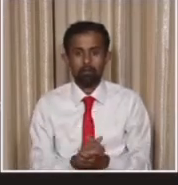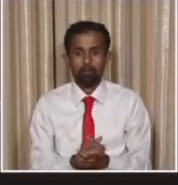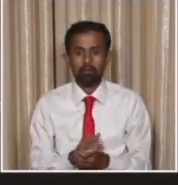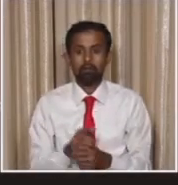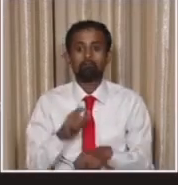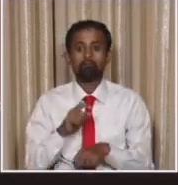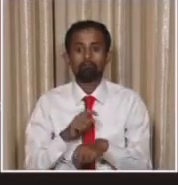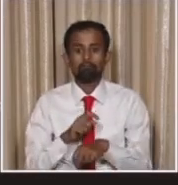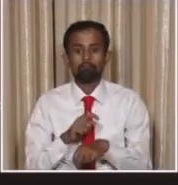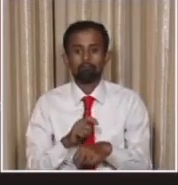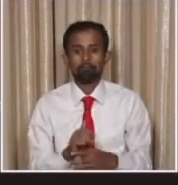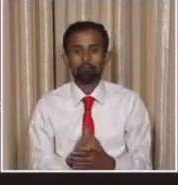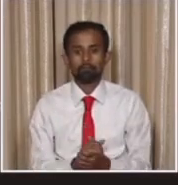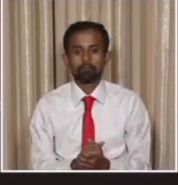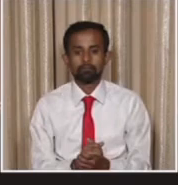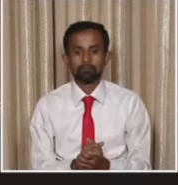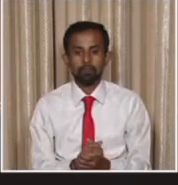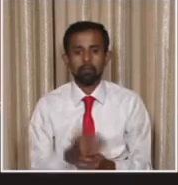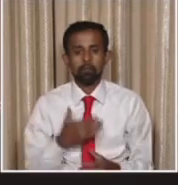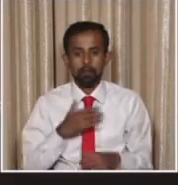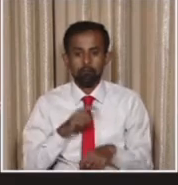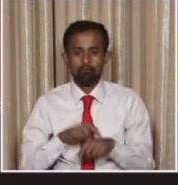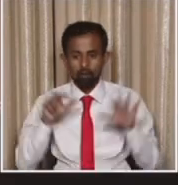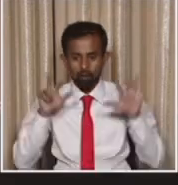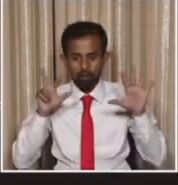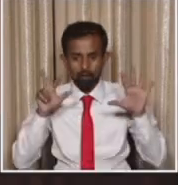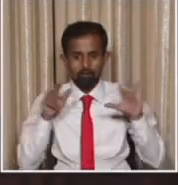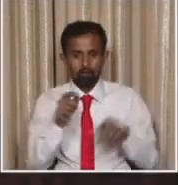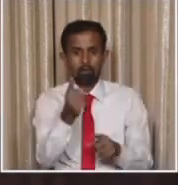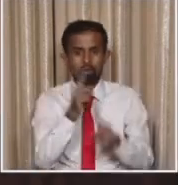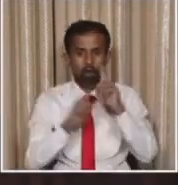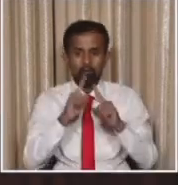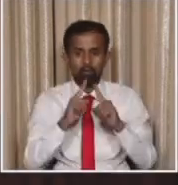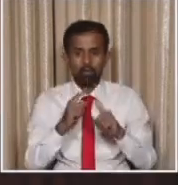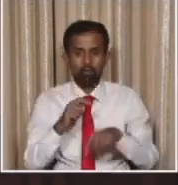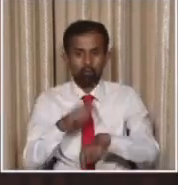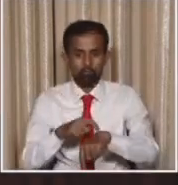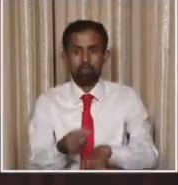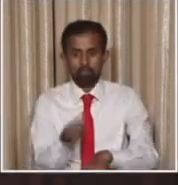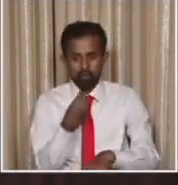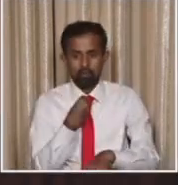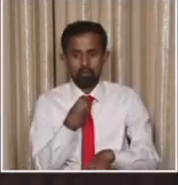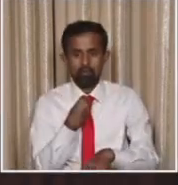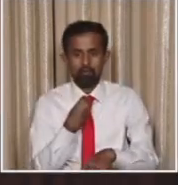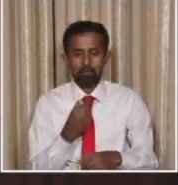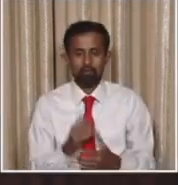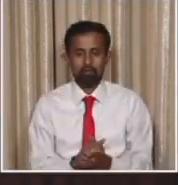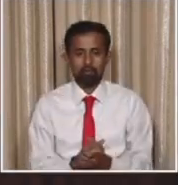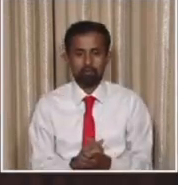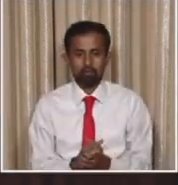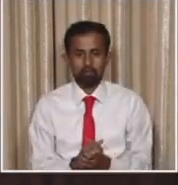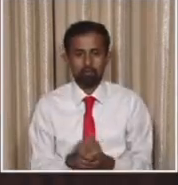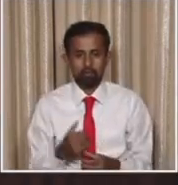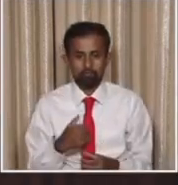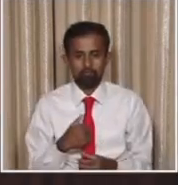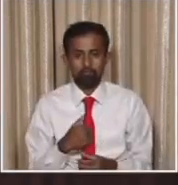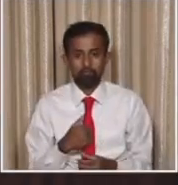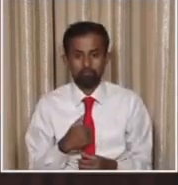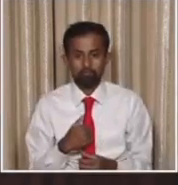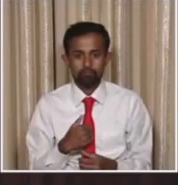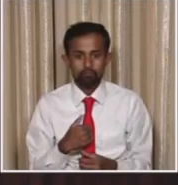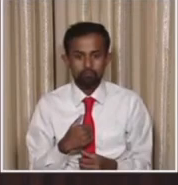වෙලාව ඉතින් මගේ විනාඩි 8න් දැන් මෙතුමිය කතා කරපු ප්‍රමාණය මට දෙන්න. දැන් බෙදෙන පුළුවන් නම් හොඳයි. දැන් මම කියන්නේ